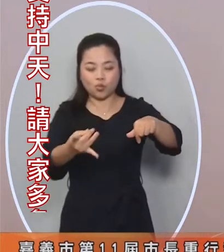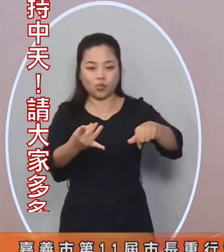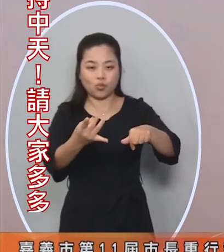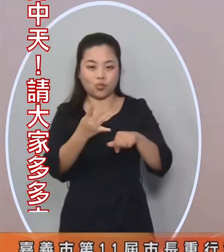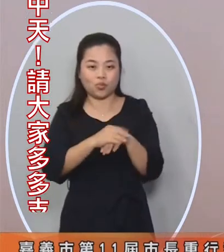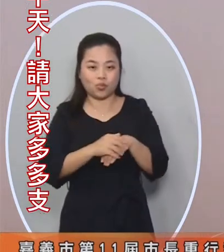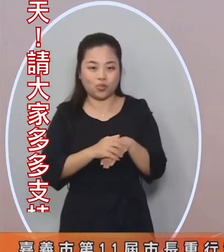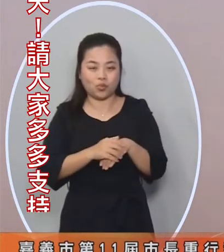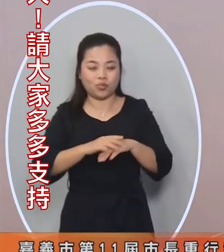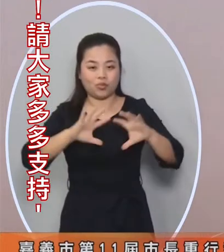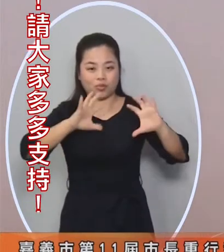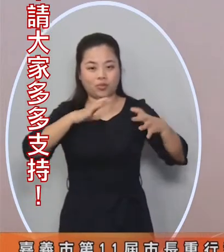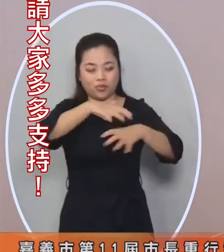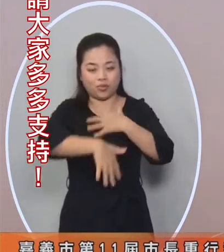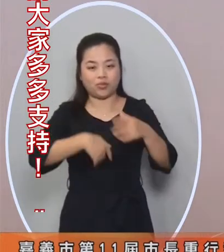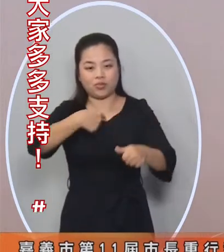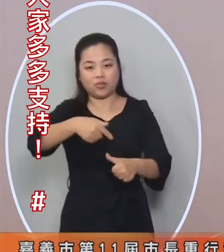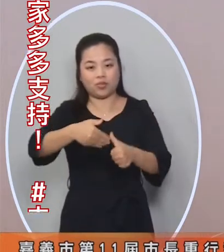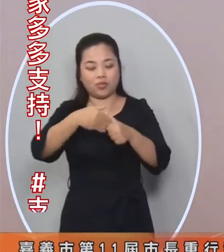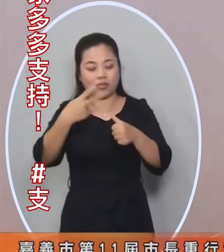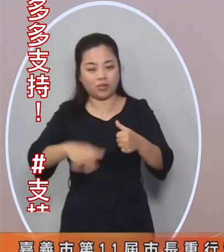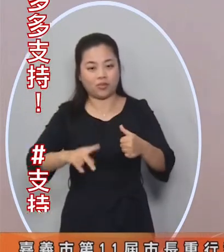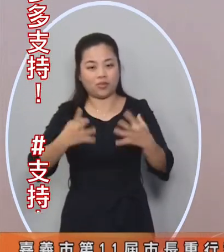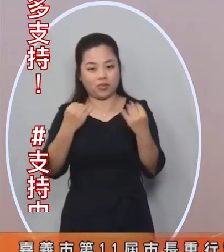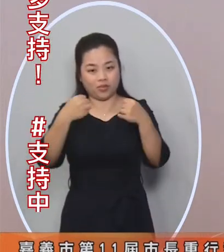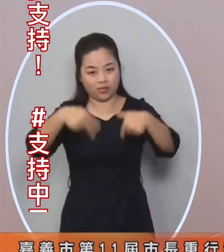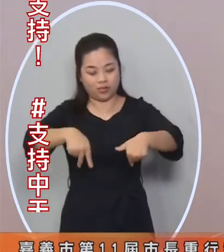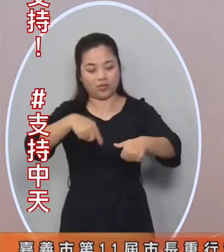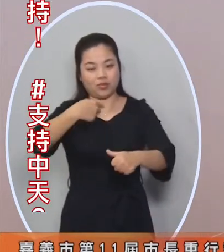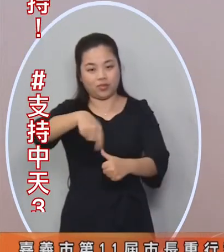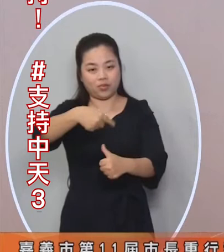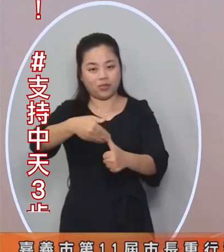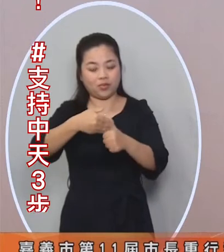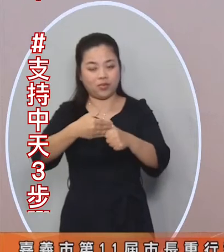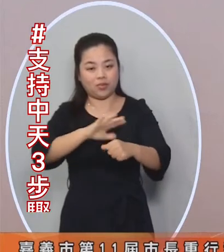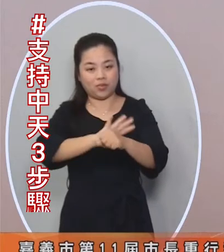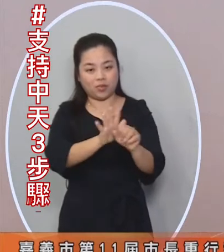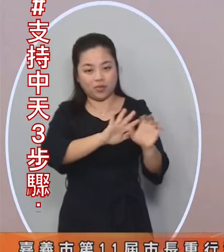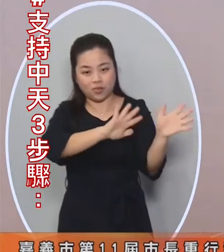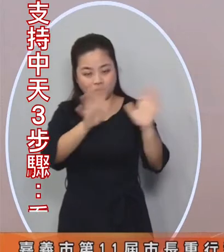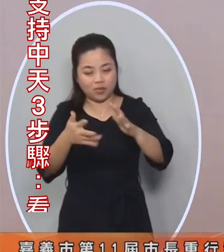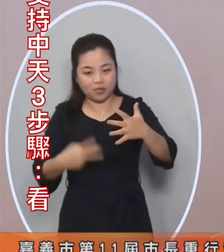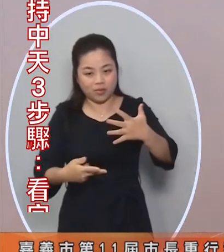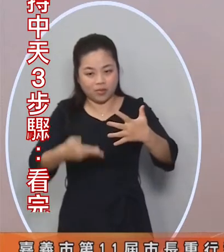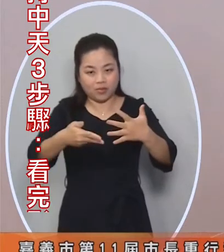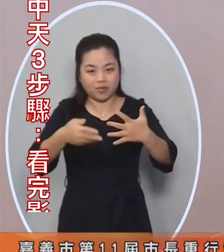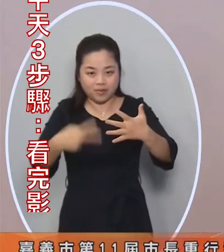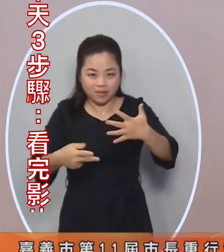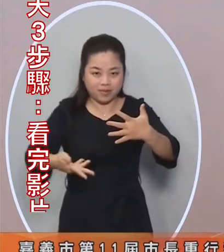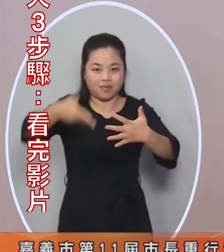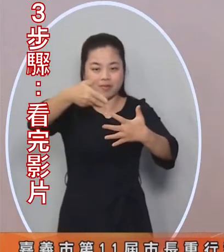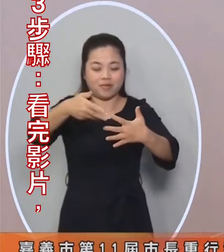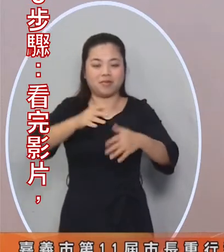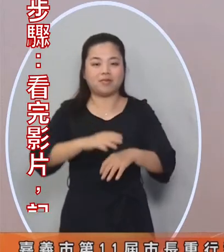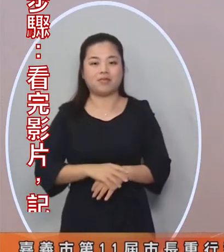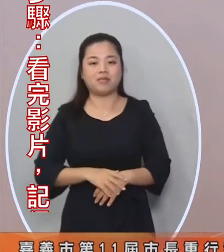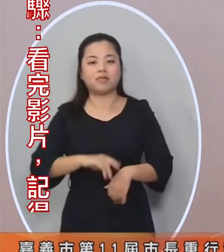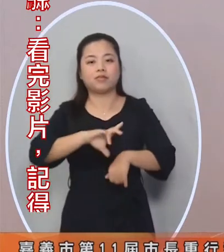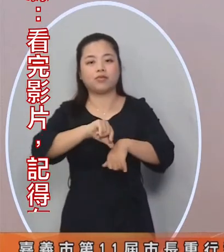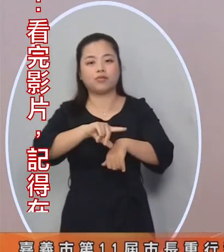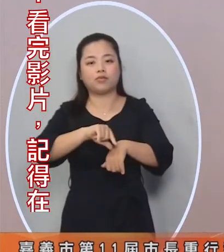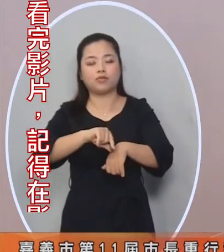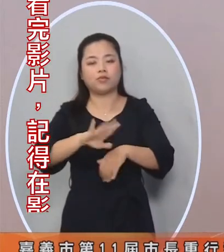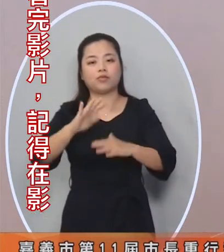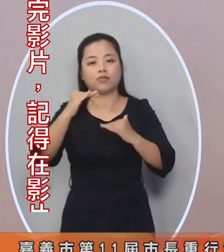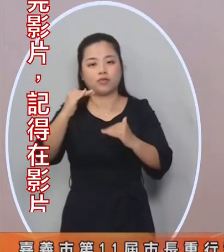有数位的教育也面对疫情不断的提升再提升。我想因为时间的关